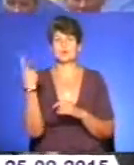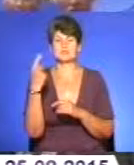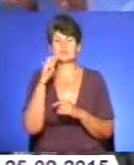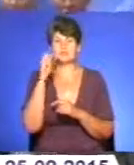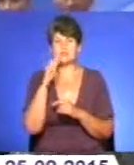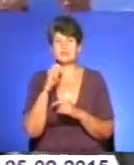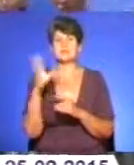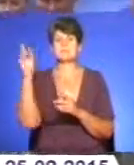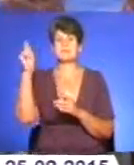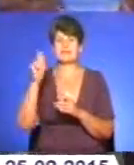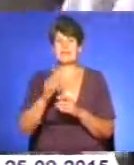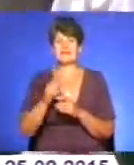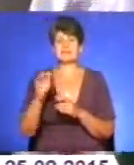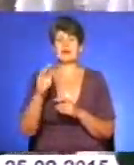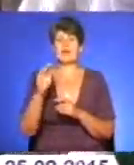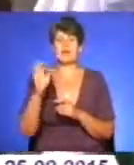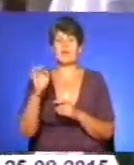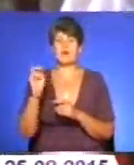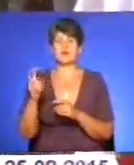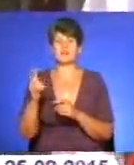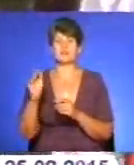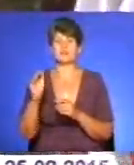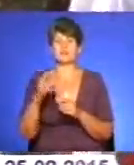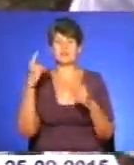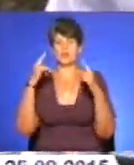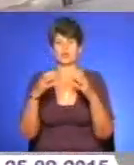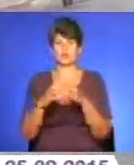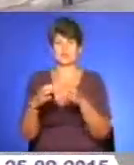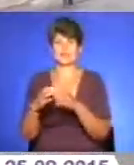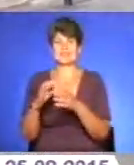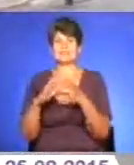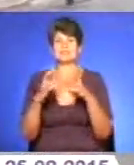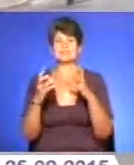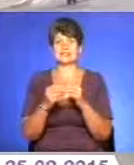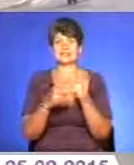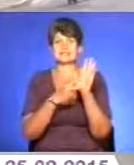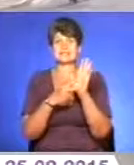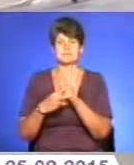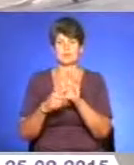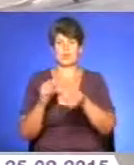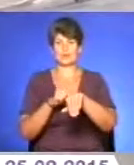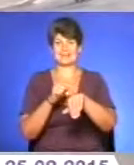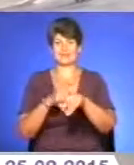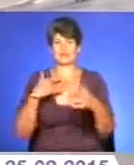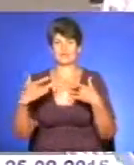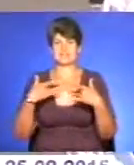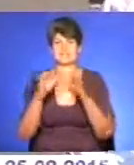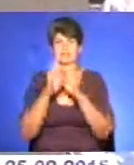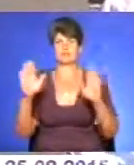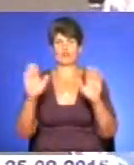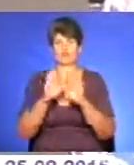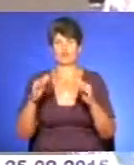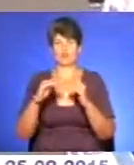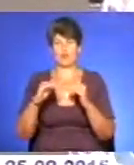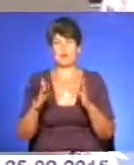Донбас, приїхали на фольк-фест до Тернополя творчі колективи. І як результат – семигодинний концерт на співачому полі. Ми